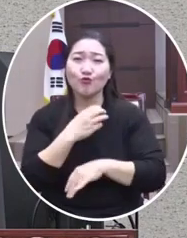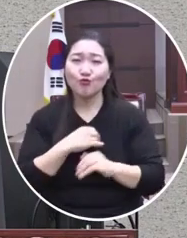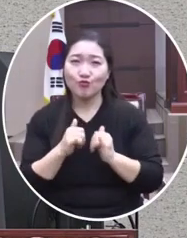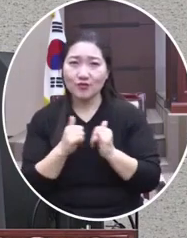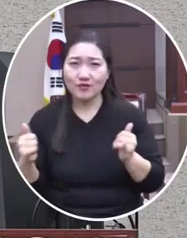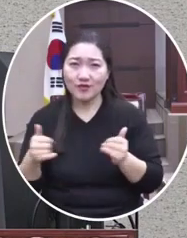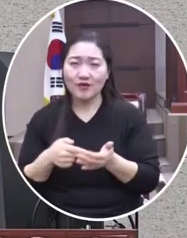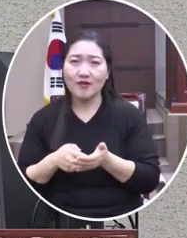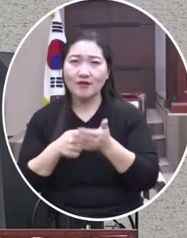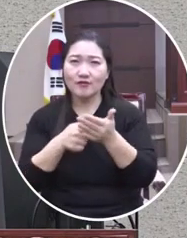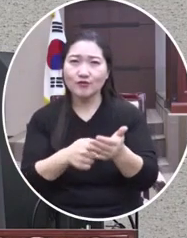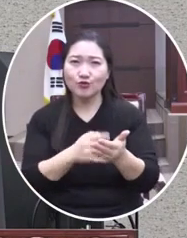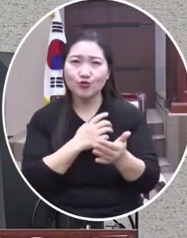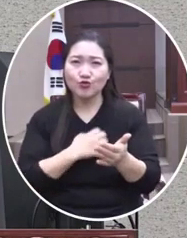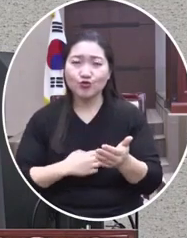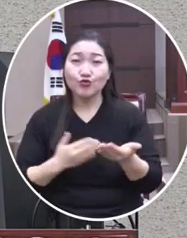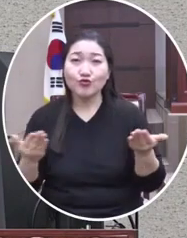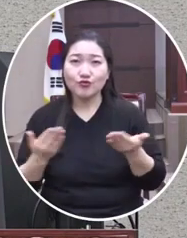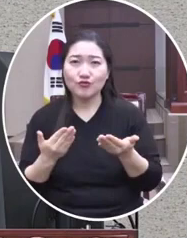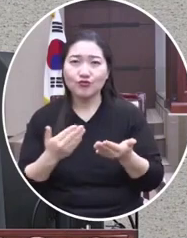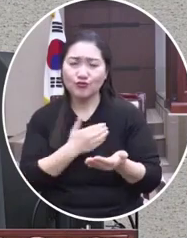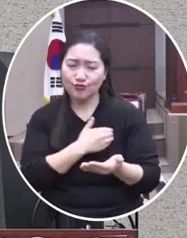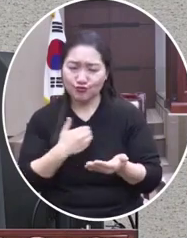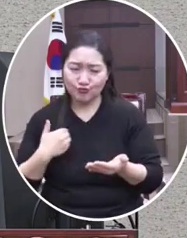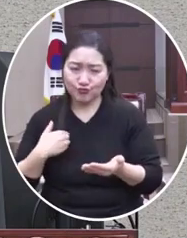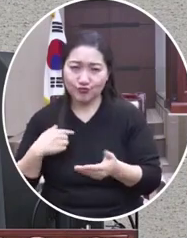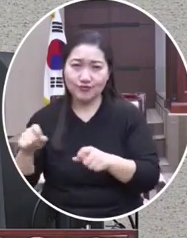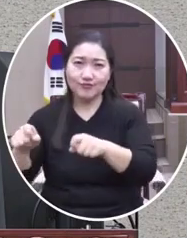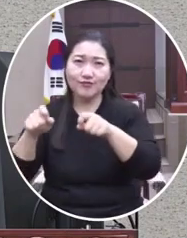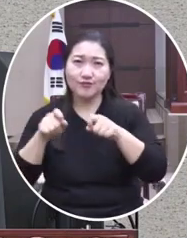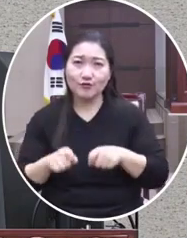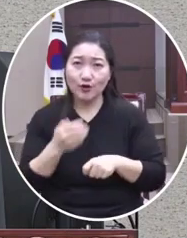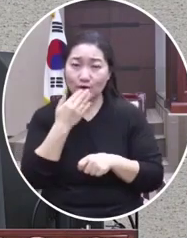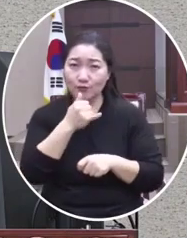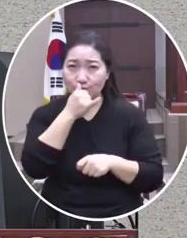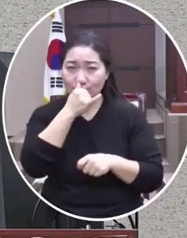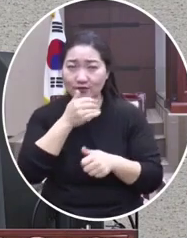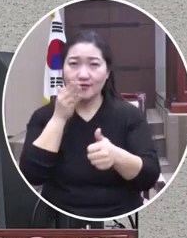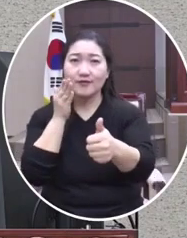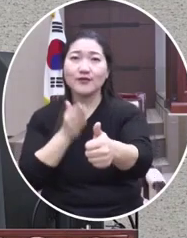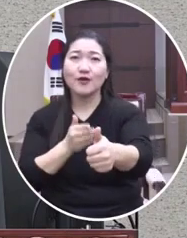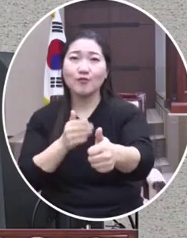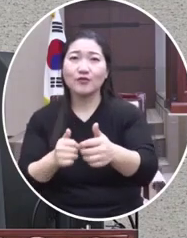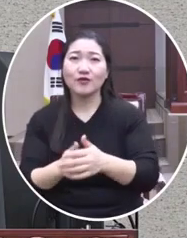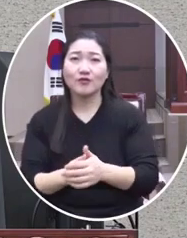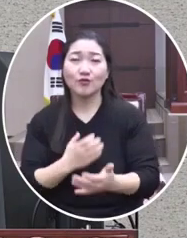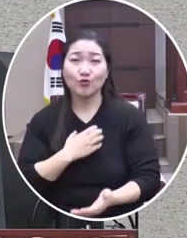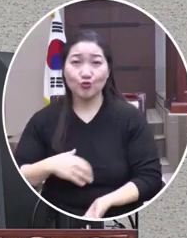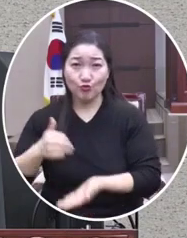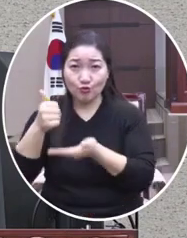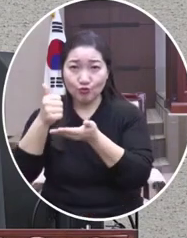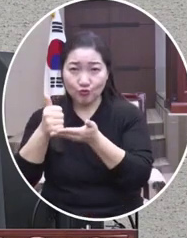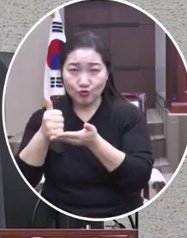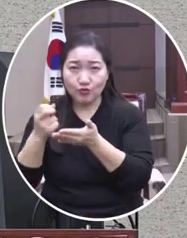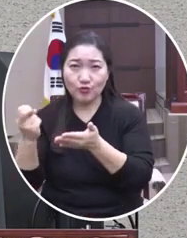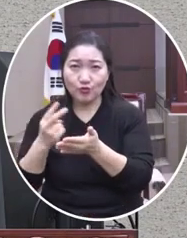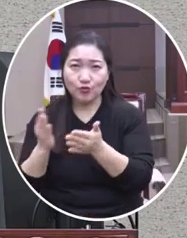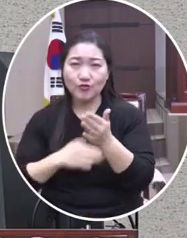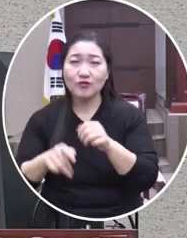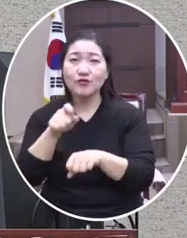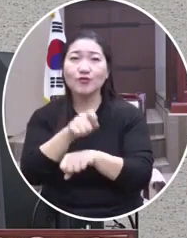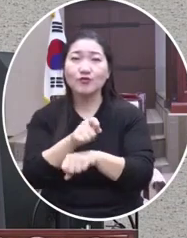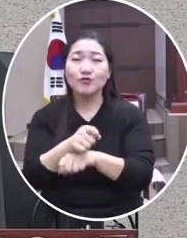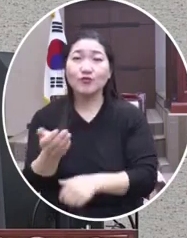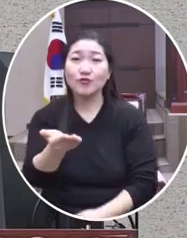의견이 구정에 충분히 반영될 수 있도록 최선을 다해 주시길 당부드립니다 오승로 구청장을 비롯한